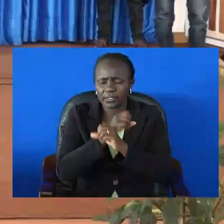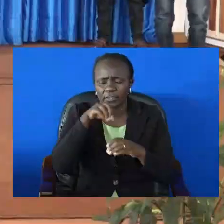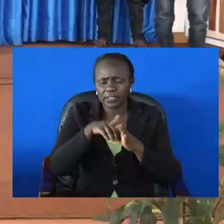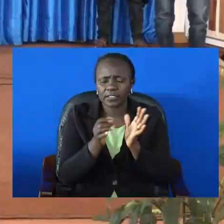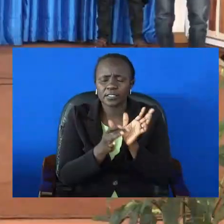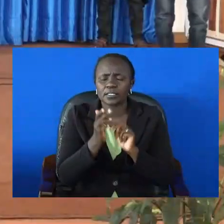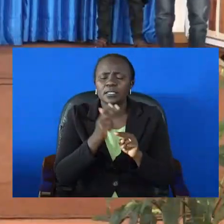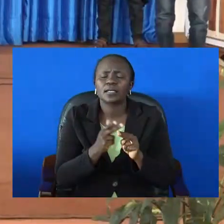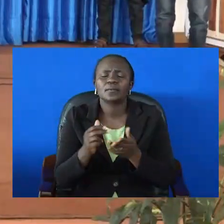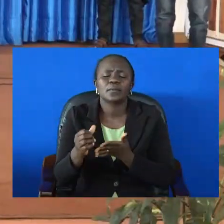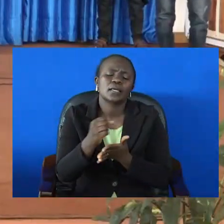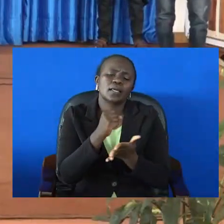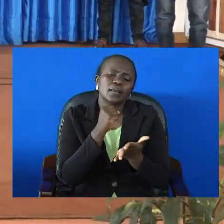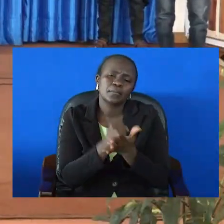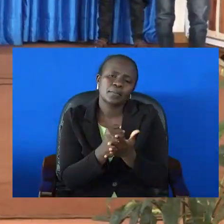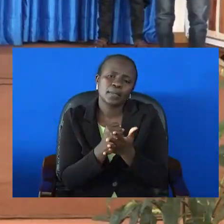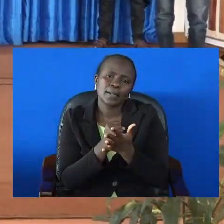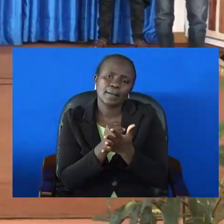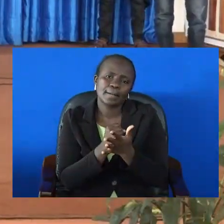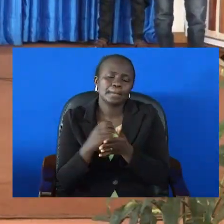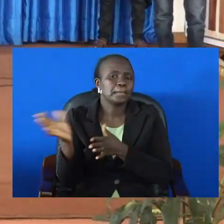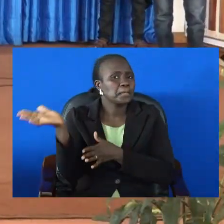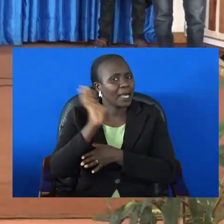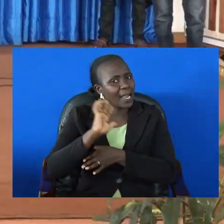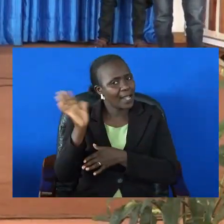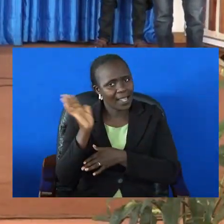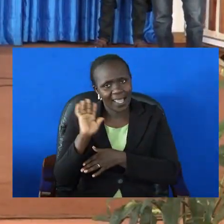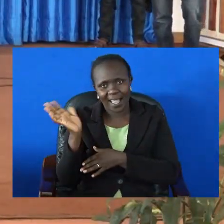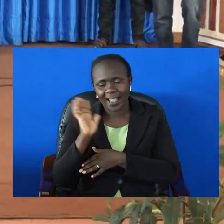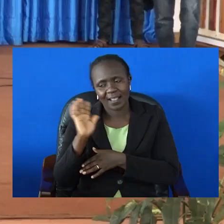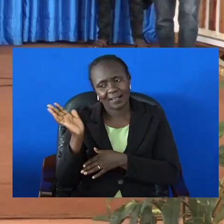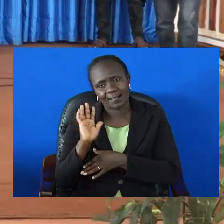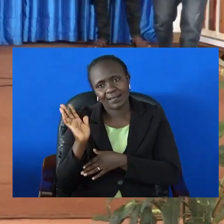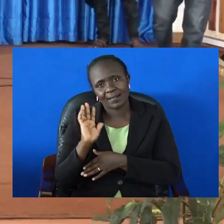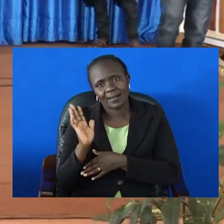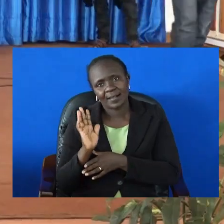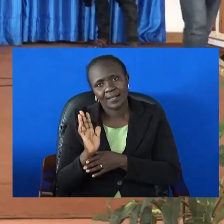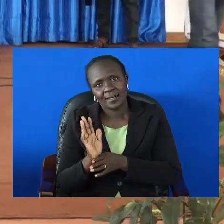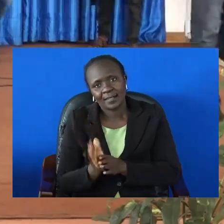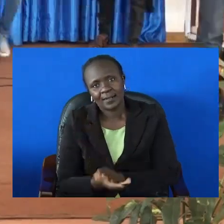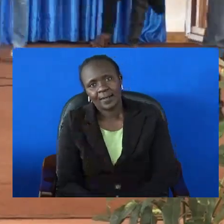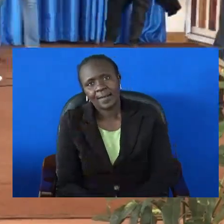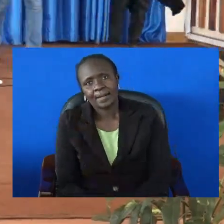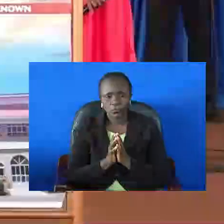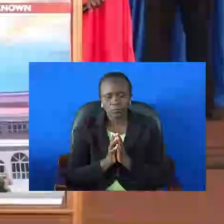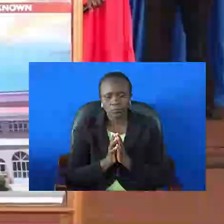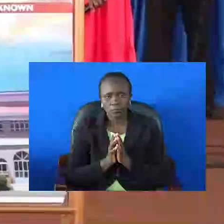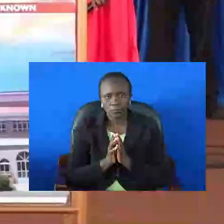in Jesus' name I pray. Amen. Bye. Bye.